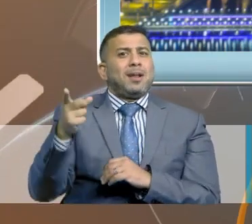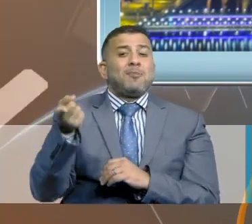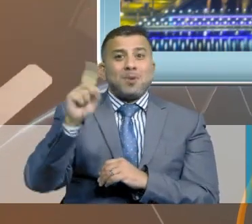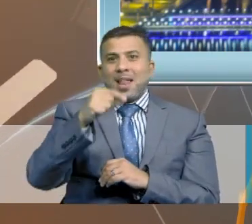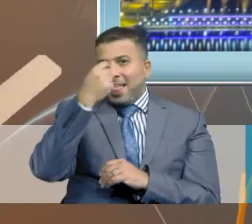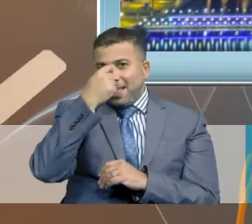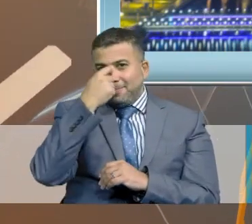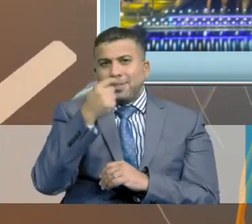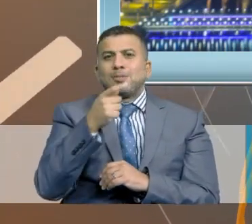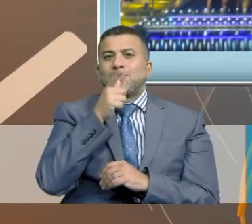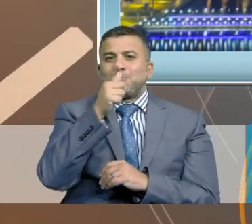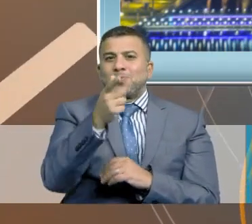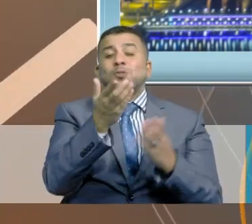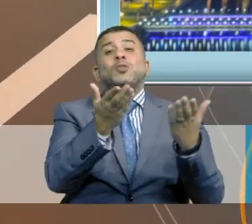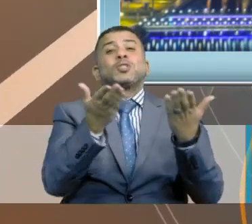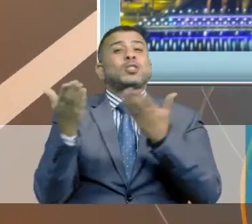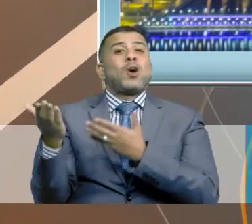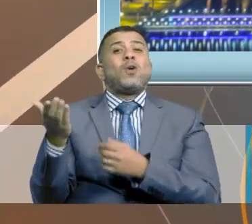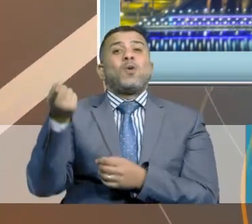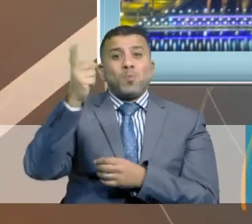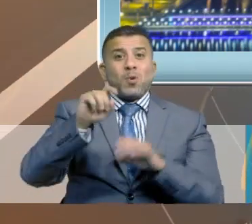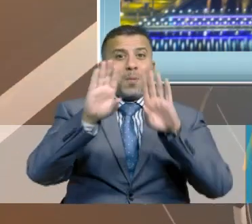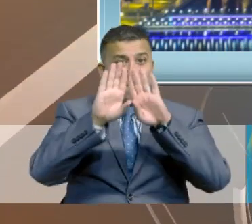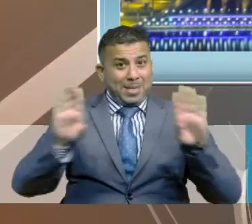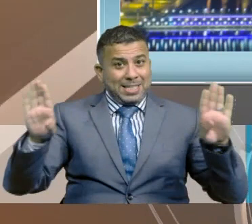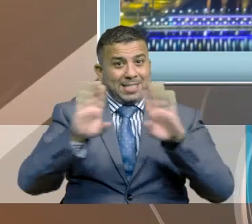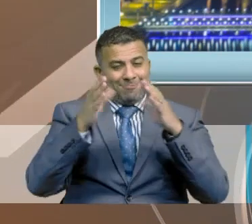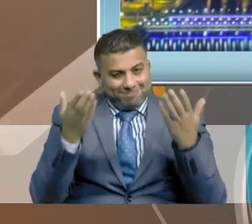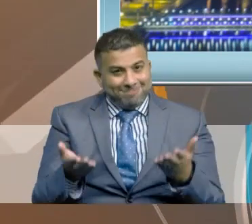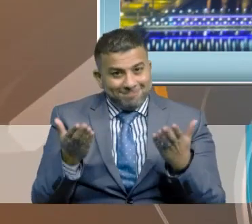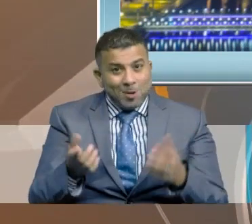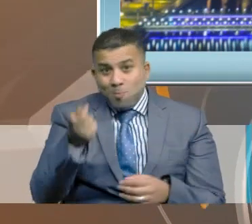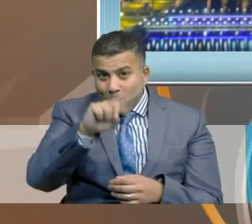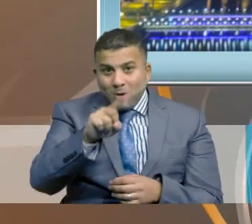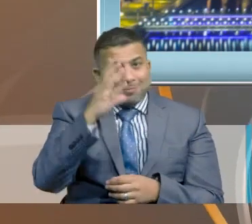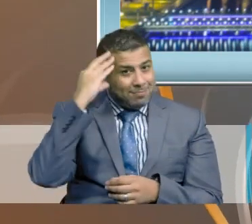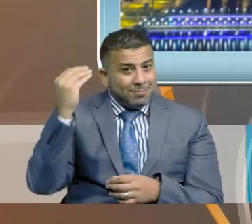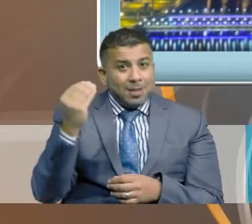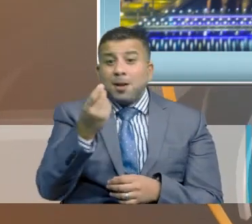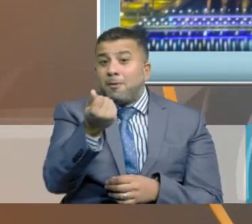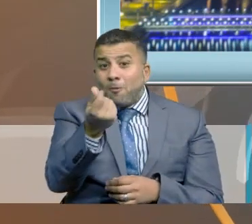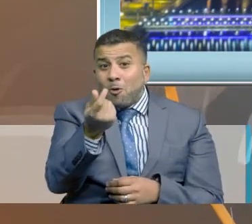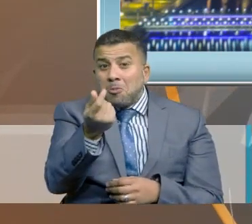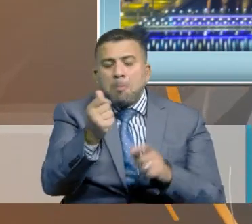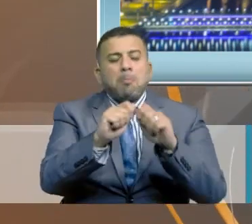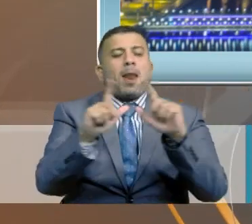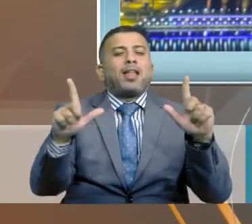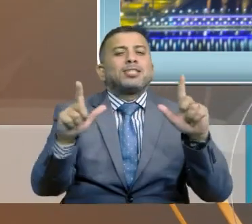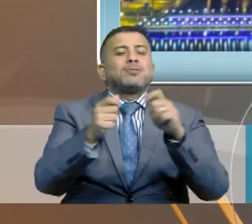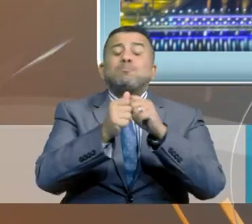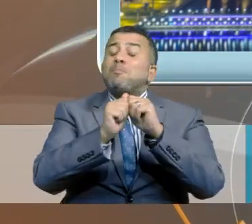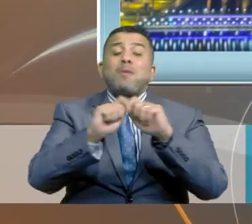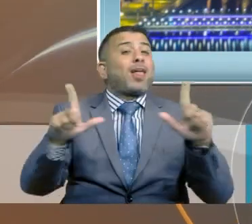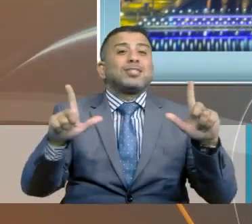غد. الدعوة لكم جمهورنا الكريم في الحضور إلى مسرح المجاز، وبكل تأكيد التذاكر مجانية،